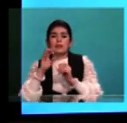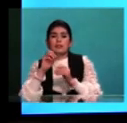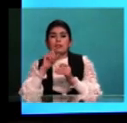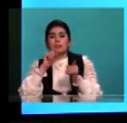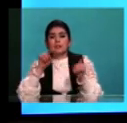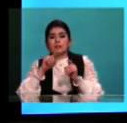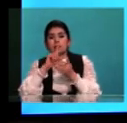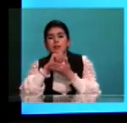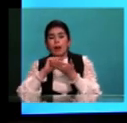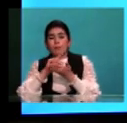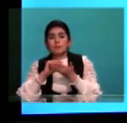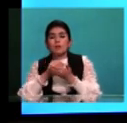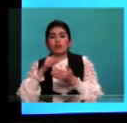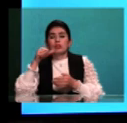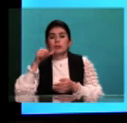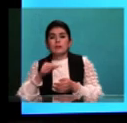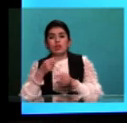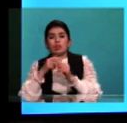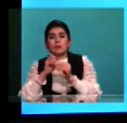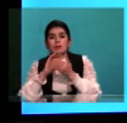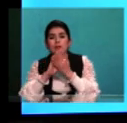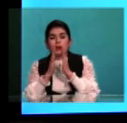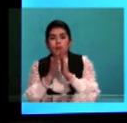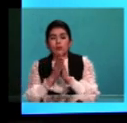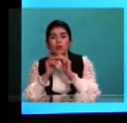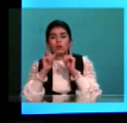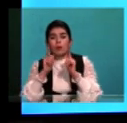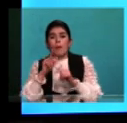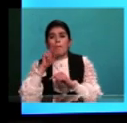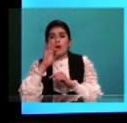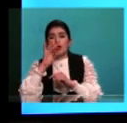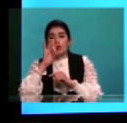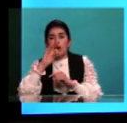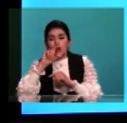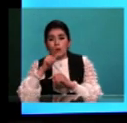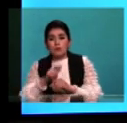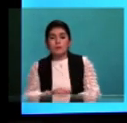файл. Нажимаем, соответственно, вводим эти пароли